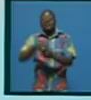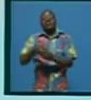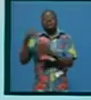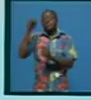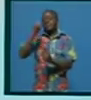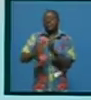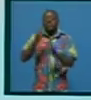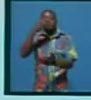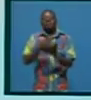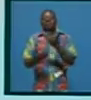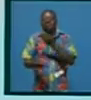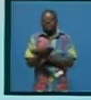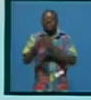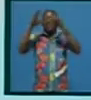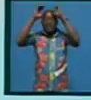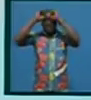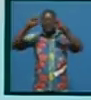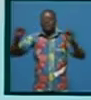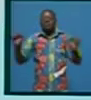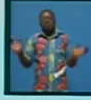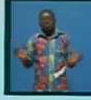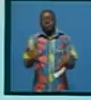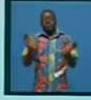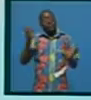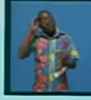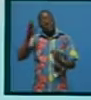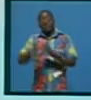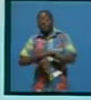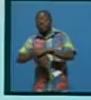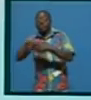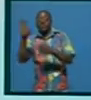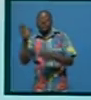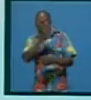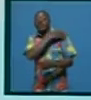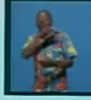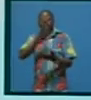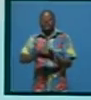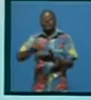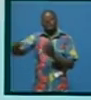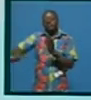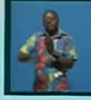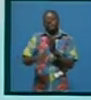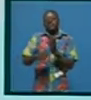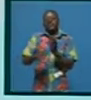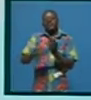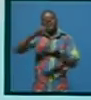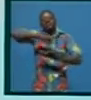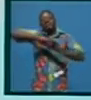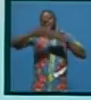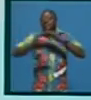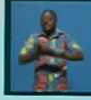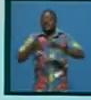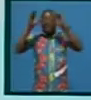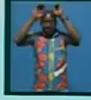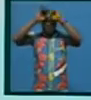corruption, le président sud-africain était poussé depuis quelques jours vers la sortie et par celui qui était son vice-président, devenu président du Congrès